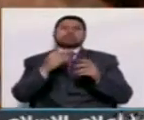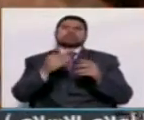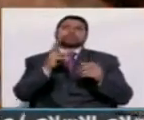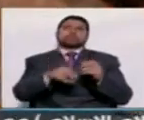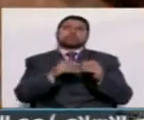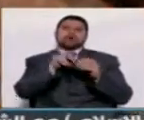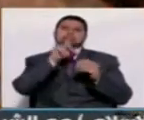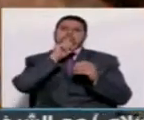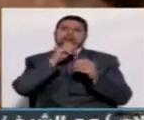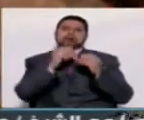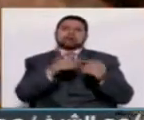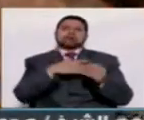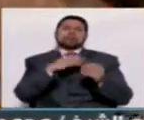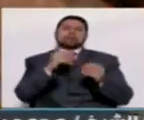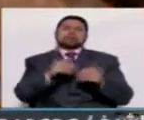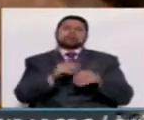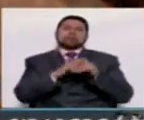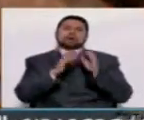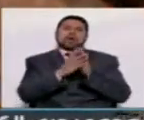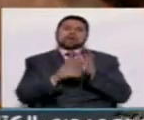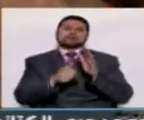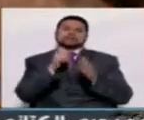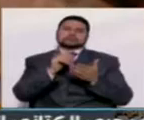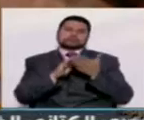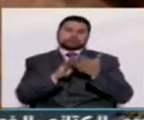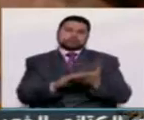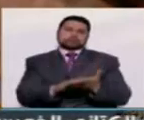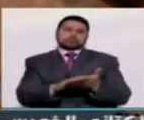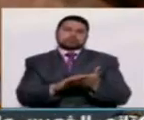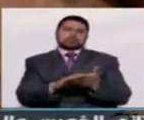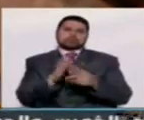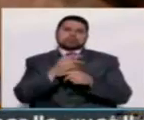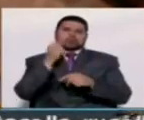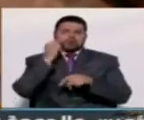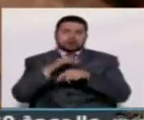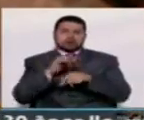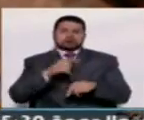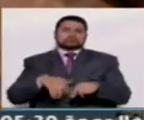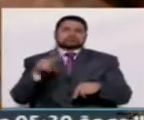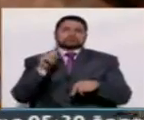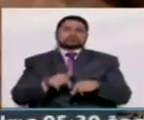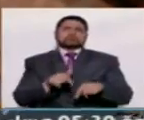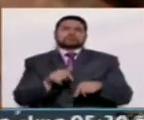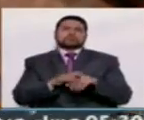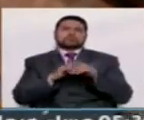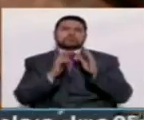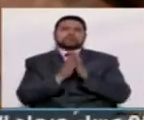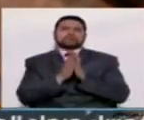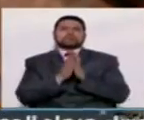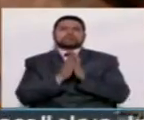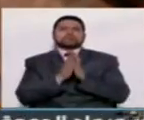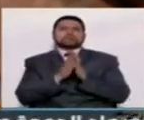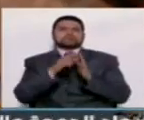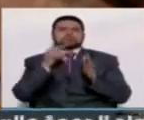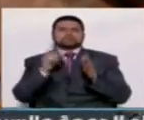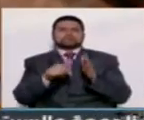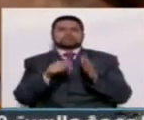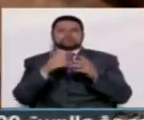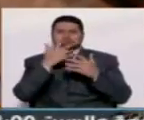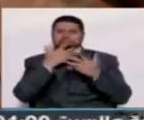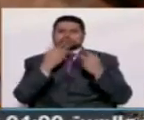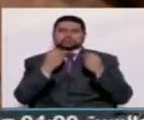ما أحب وهذا أنفع لي وللناس، ويعني سيكون فيه